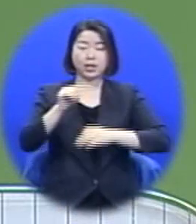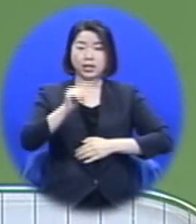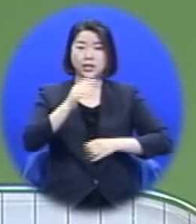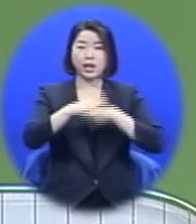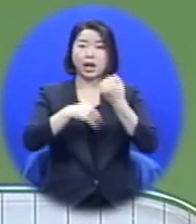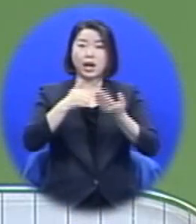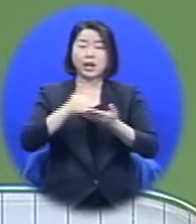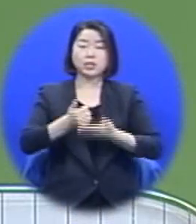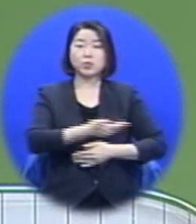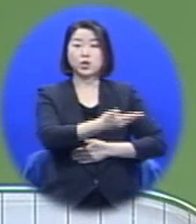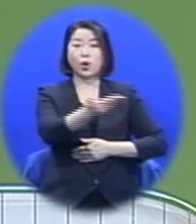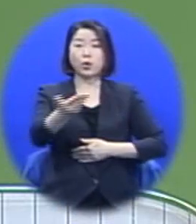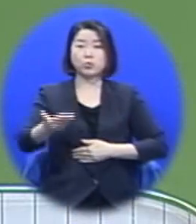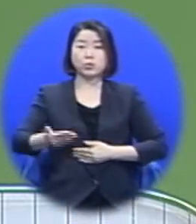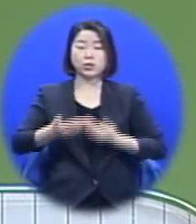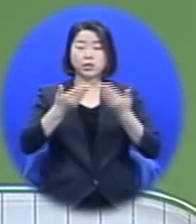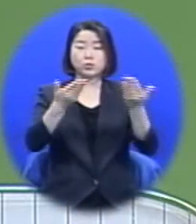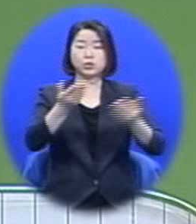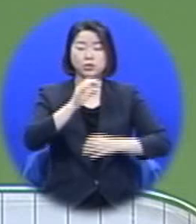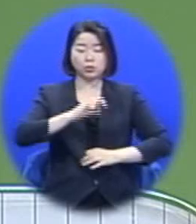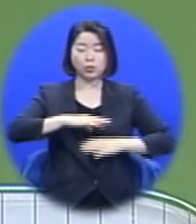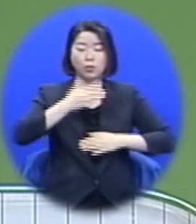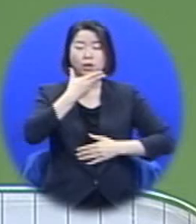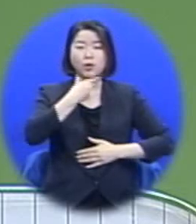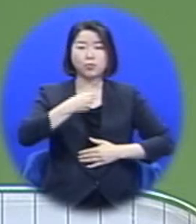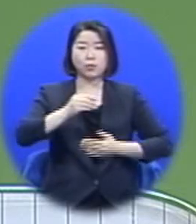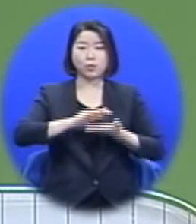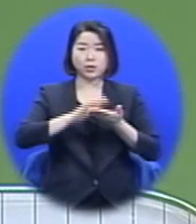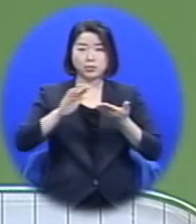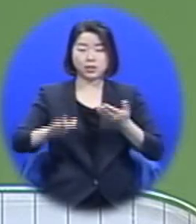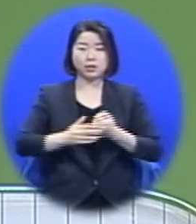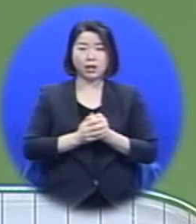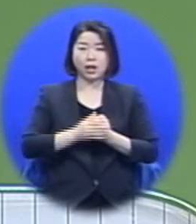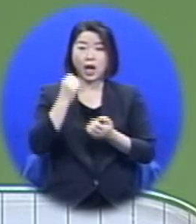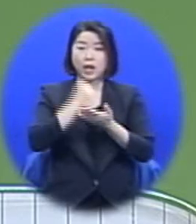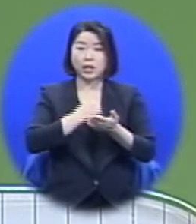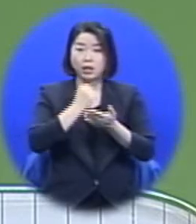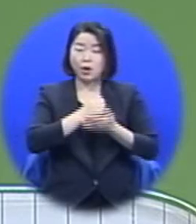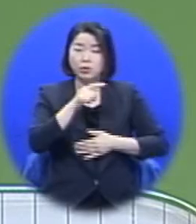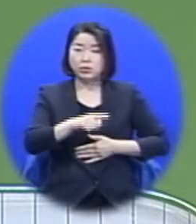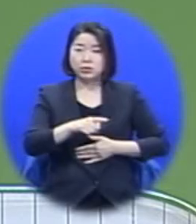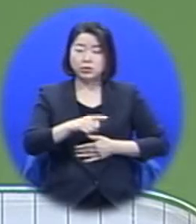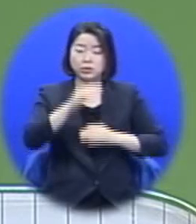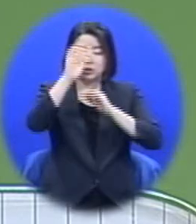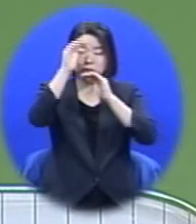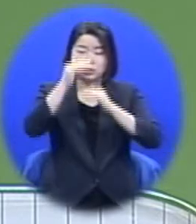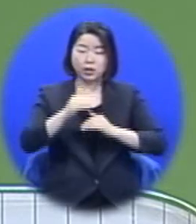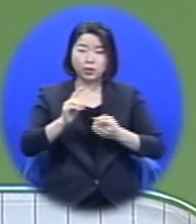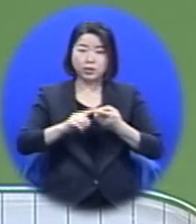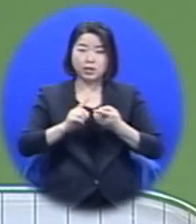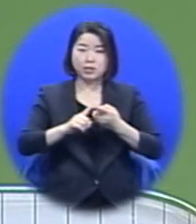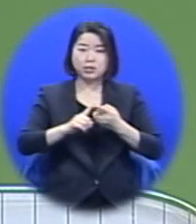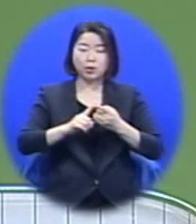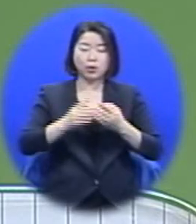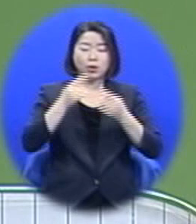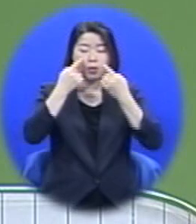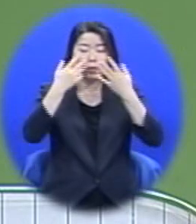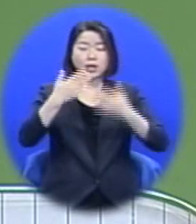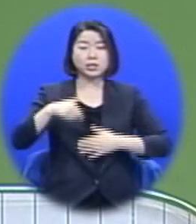가장 놀라운 복입니다 안타까운 것은 그 사실을 정확하게 알지 못하는 분들이 꽤 있으시다는